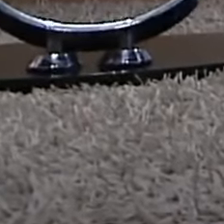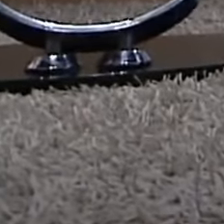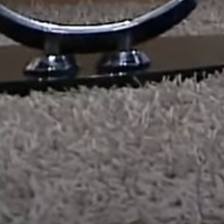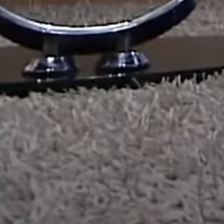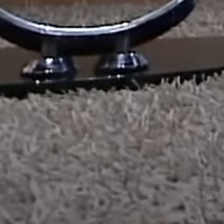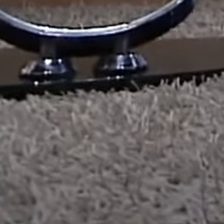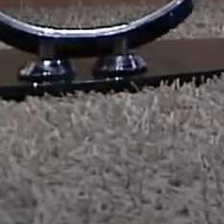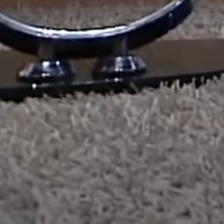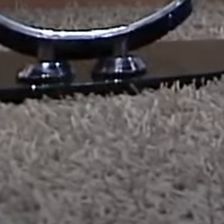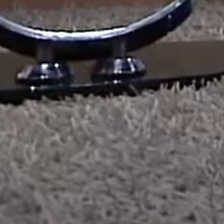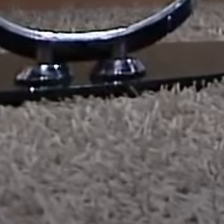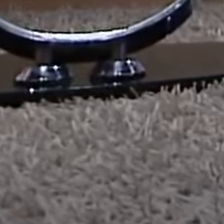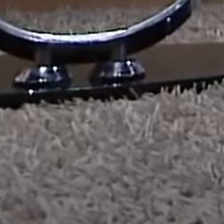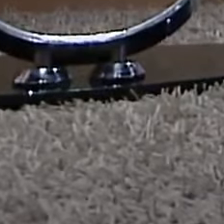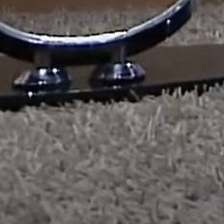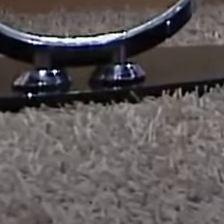ليلة حلوة